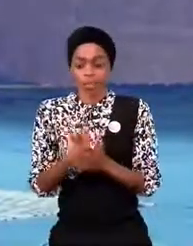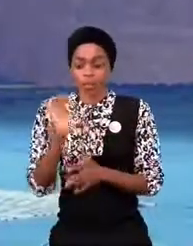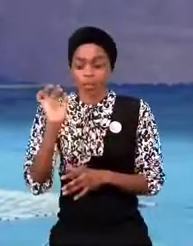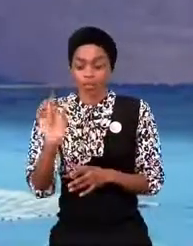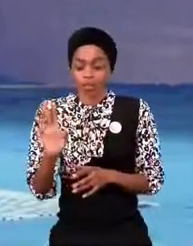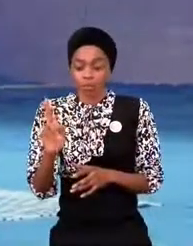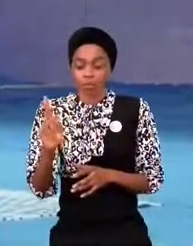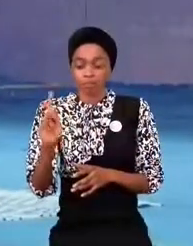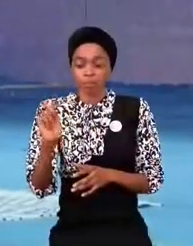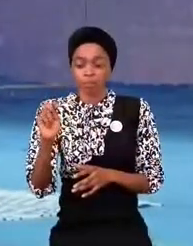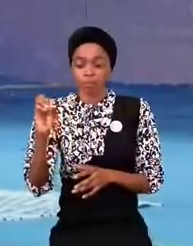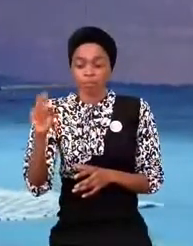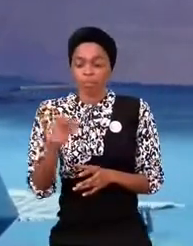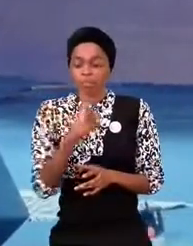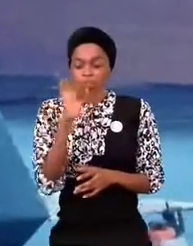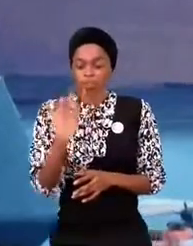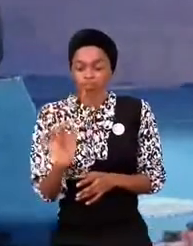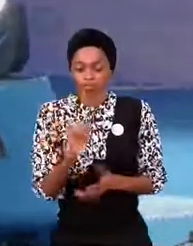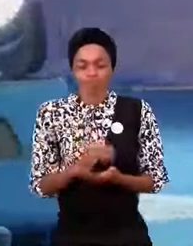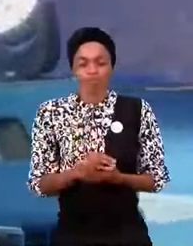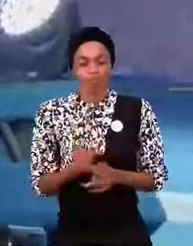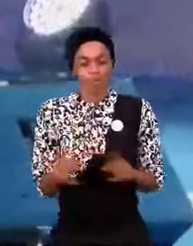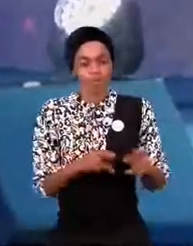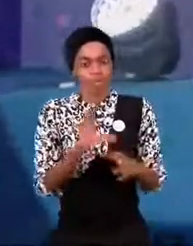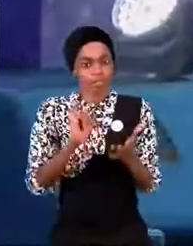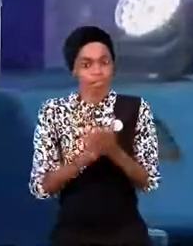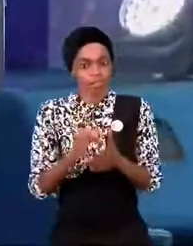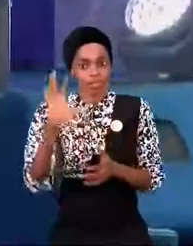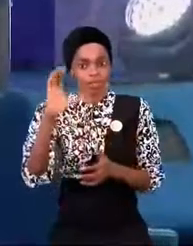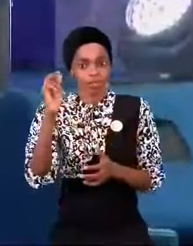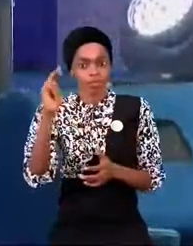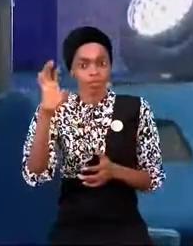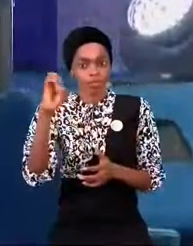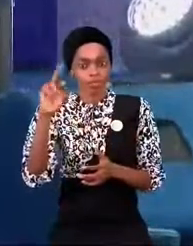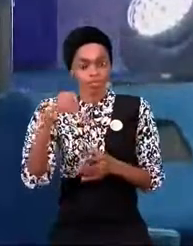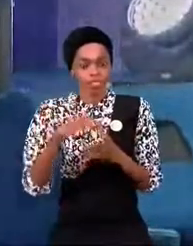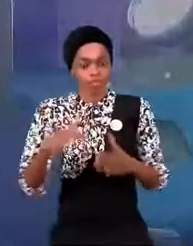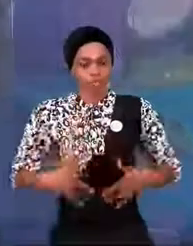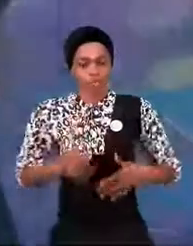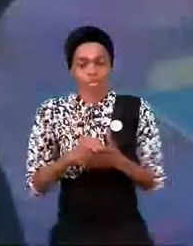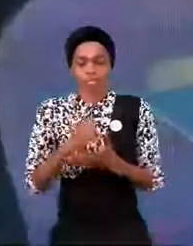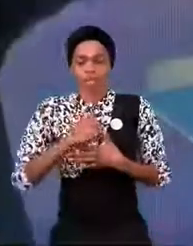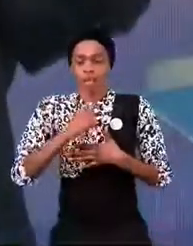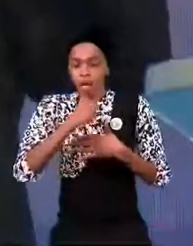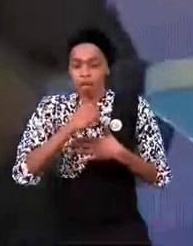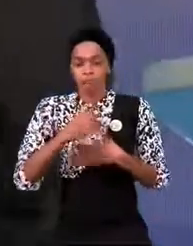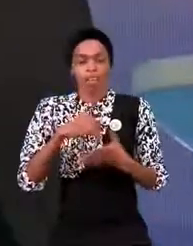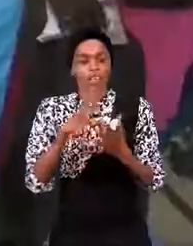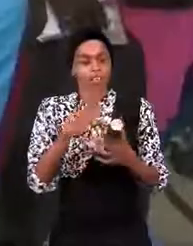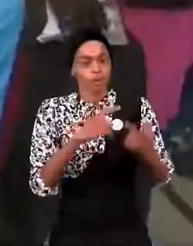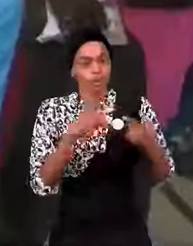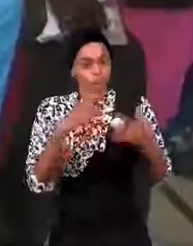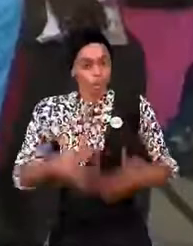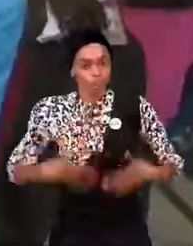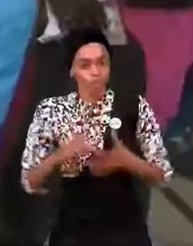cette tuberculose dans ta vie, cette bosse-là, cette oppression dans ta vie là-bas, sera